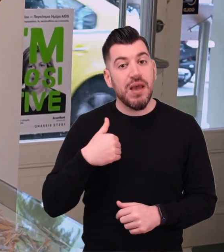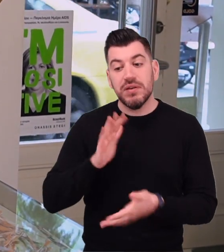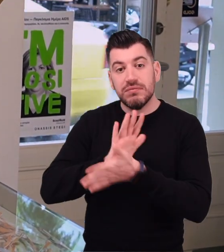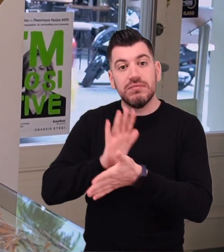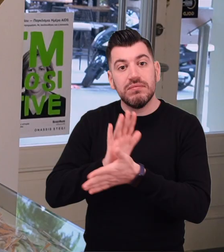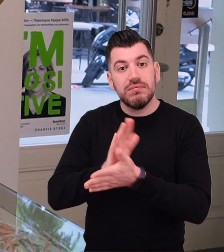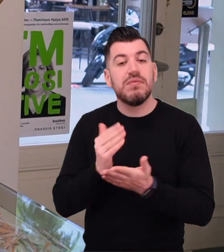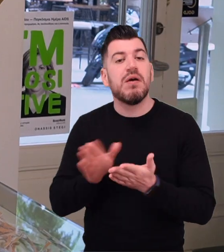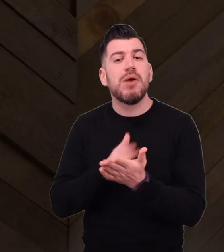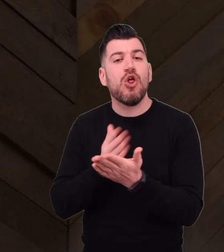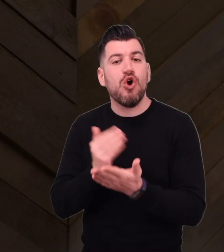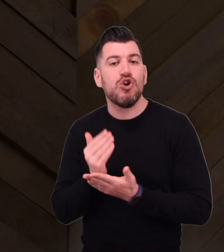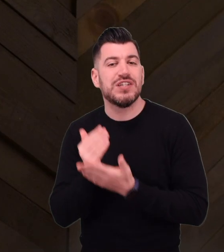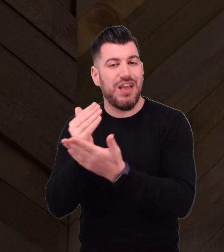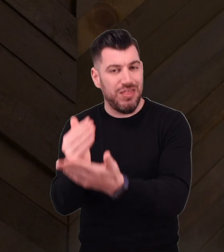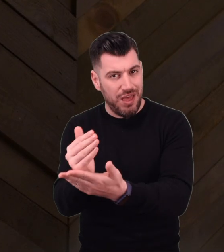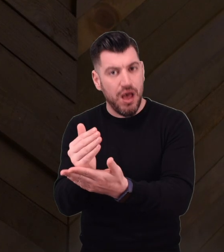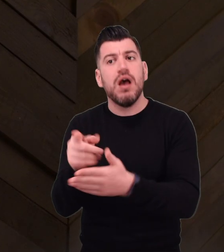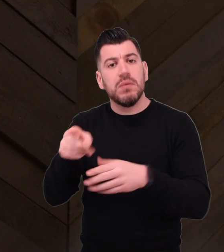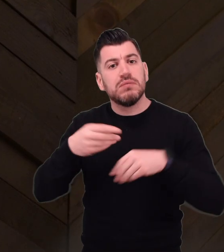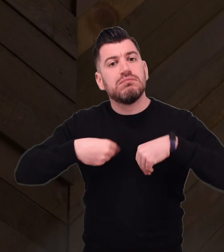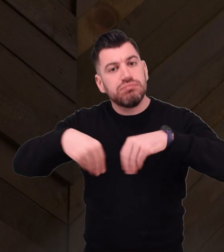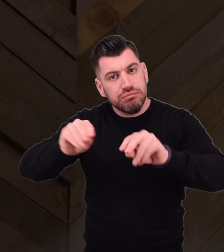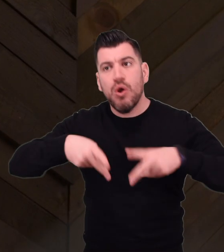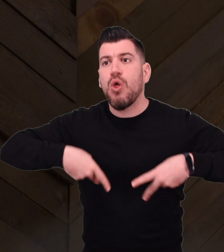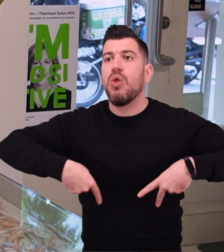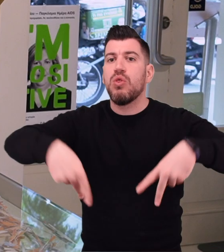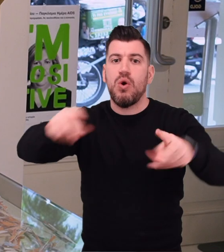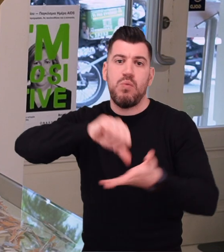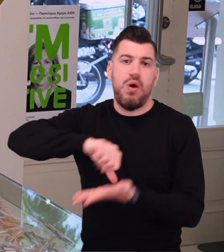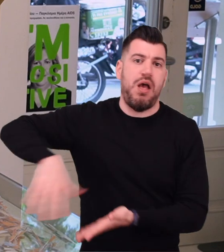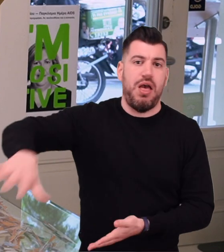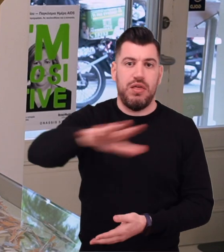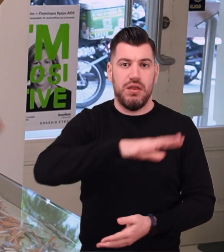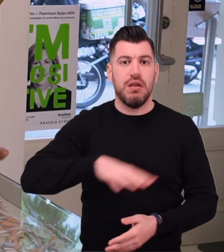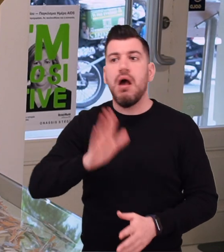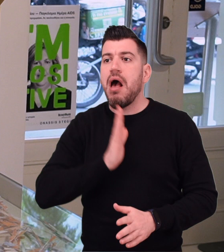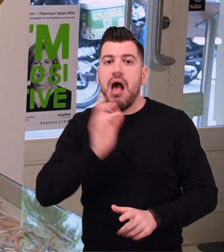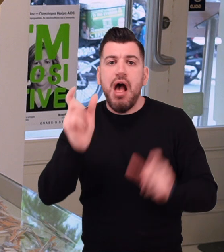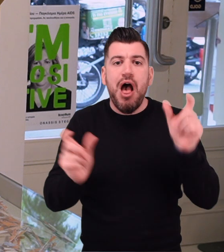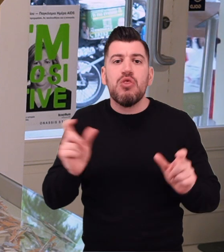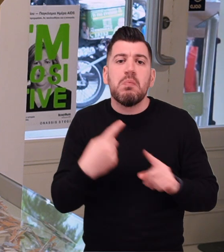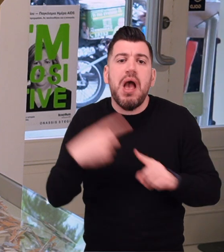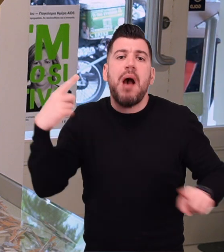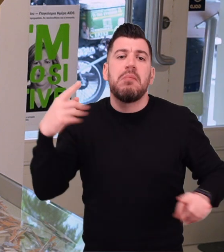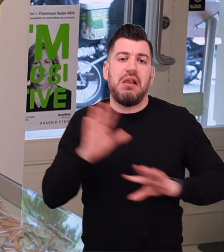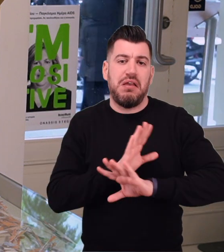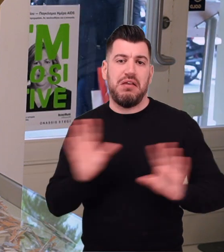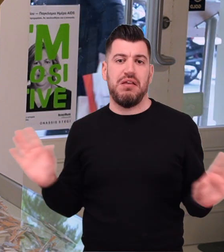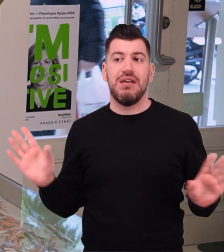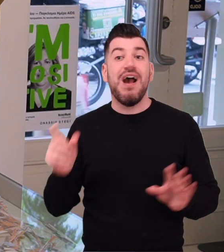σχεδία μας στο ελληνικό περιοδικό δρόμο. Πωλείται αποκλειστικά και μόνο στους δρόμους της πόλης. Από ανθρώπους όπως εσείς και εγώ πάλι. Με